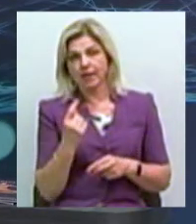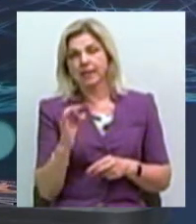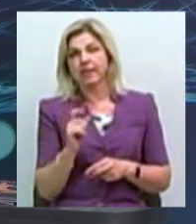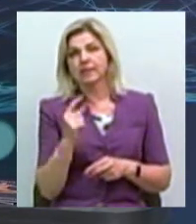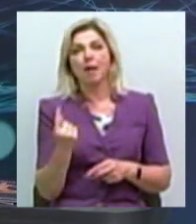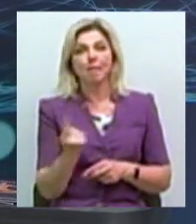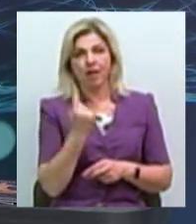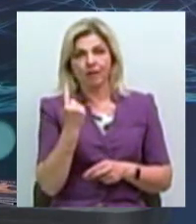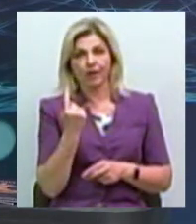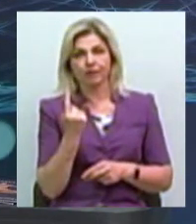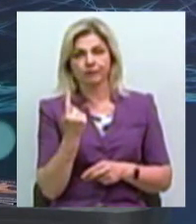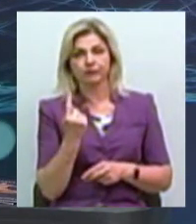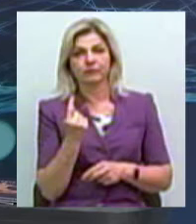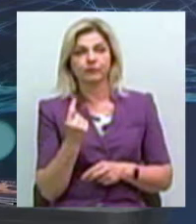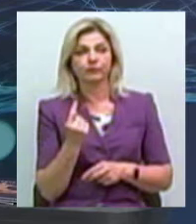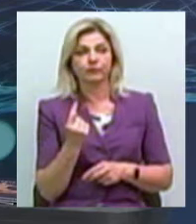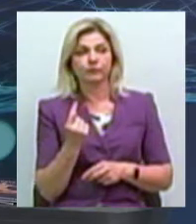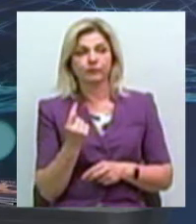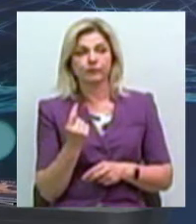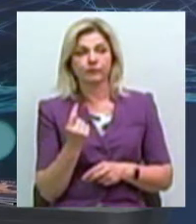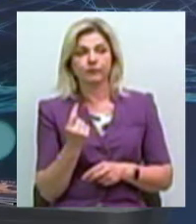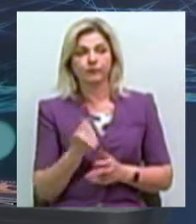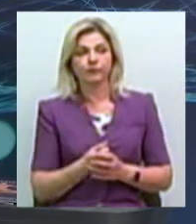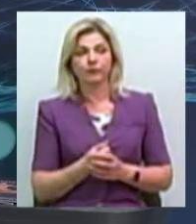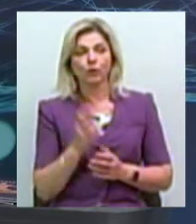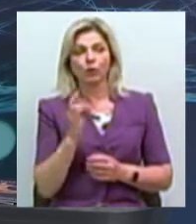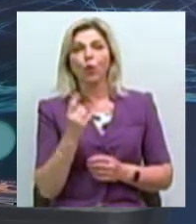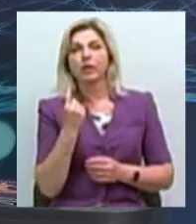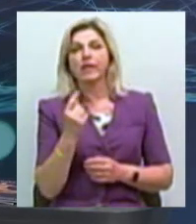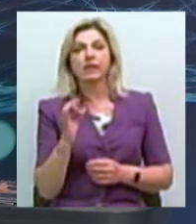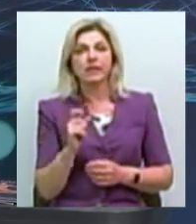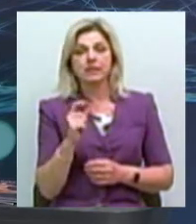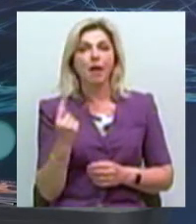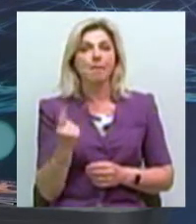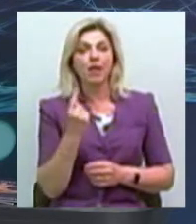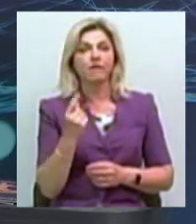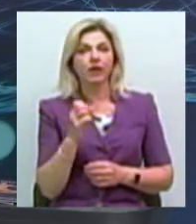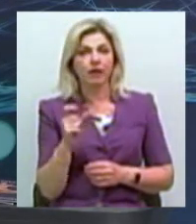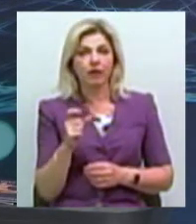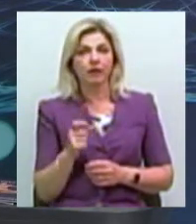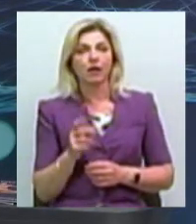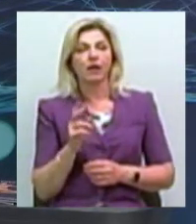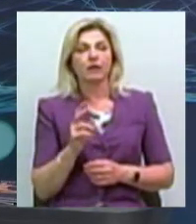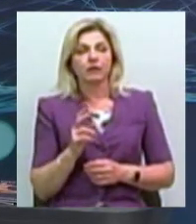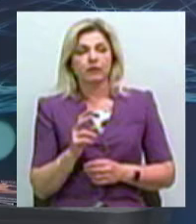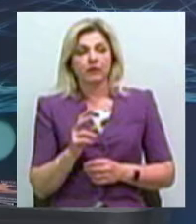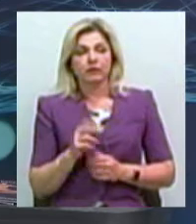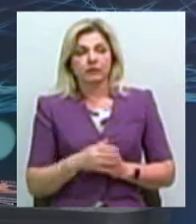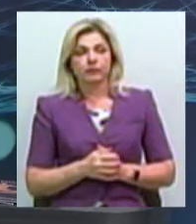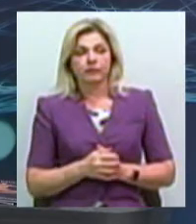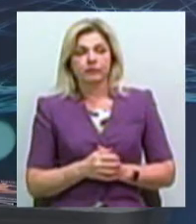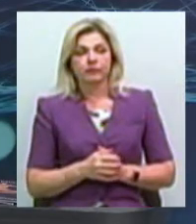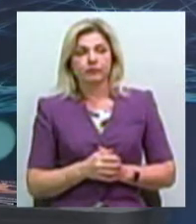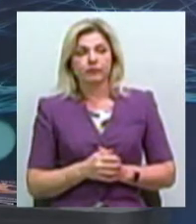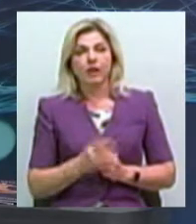первый уже, вот, ну, да, один из первых, но один из первых, скажем, один из